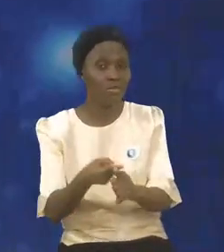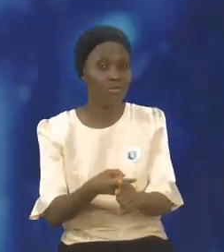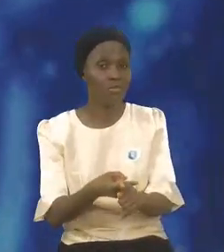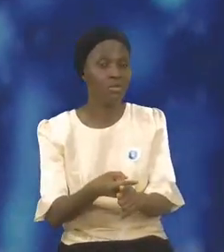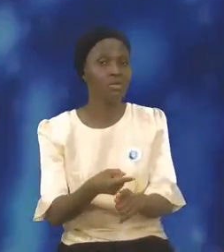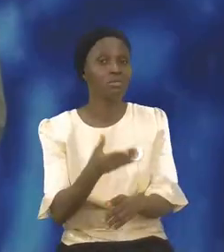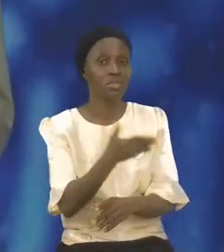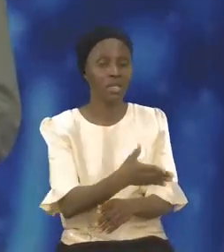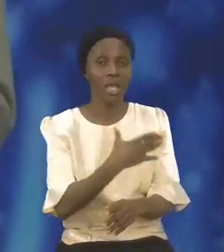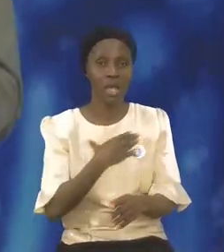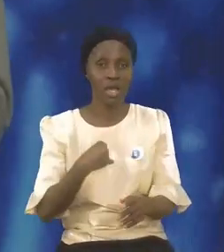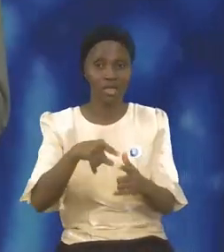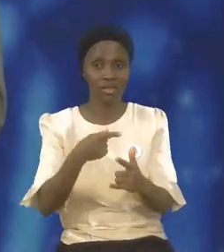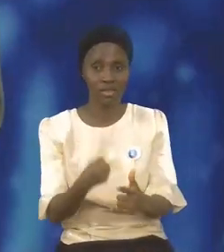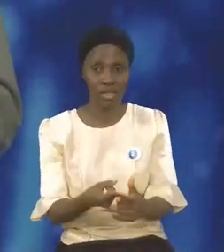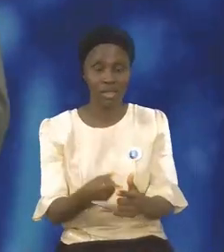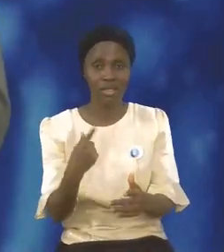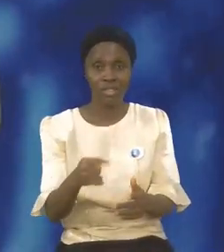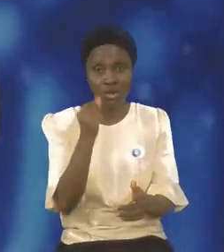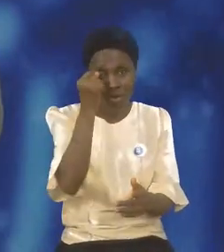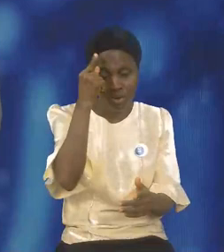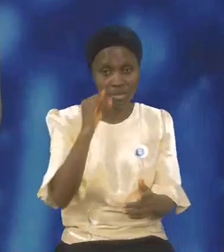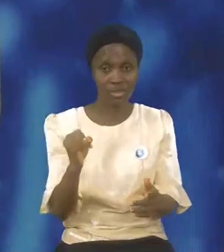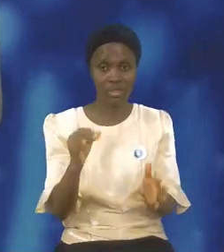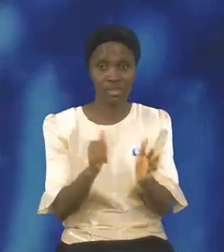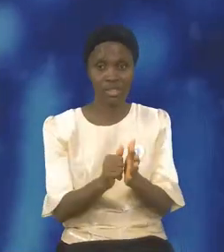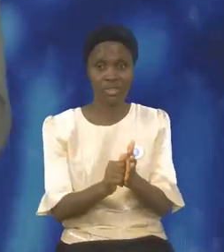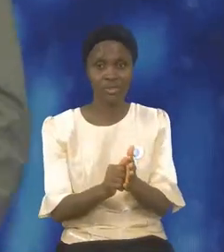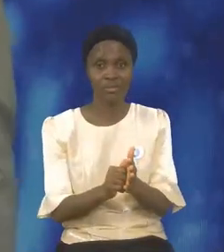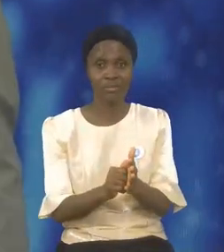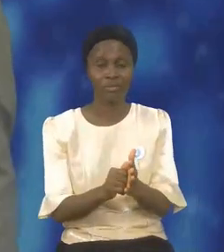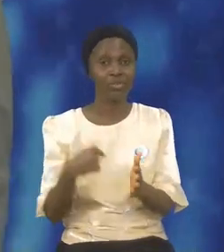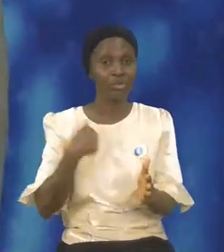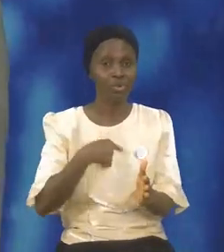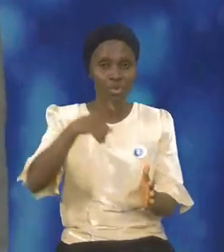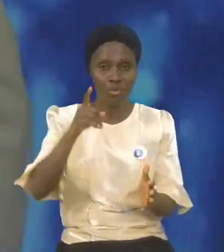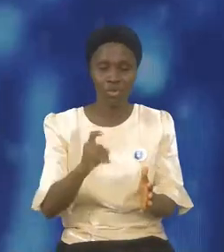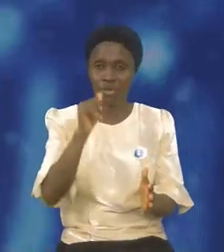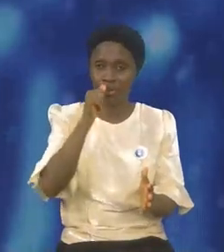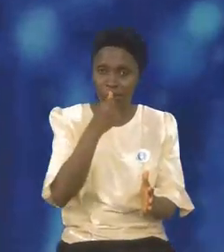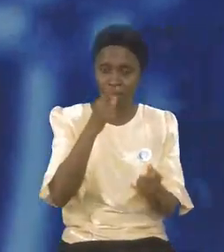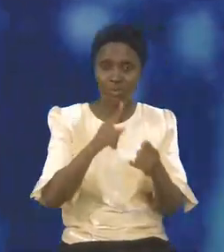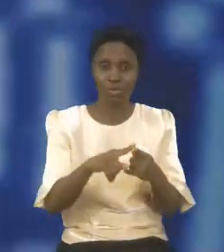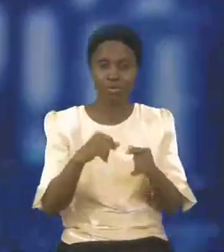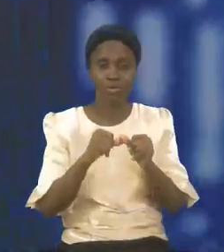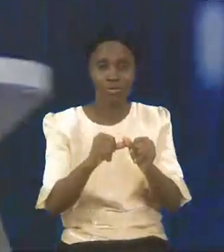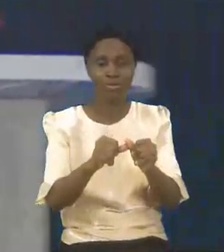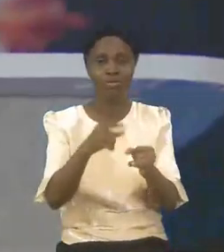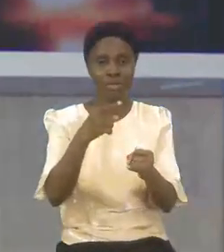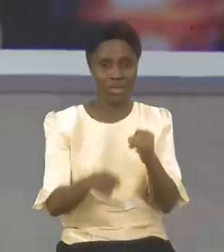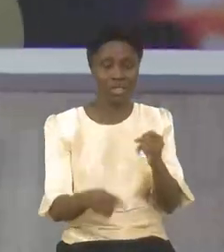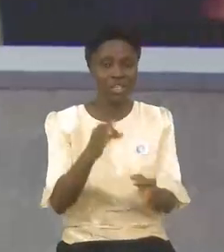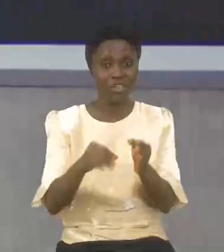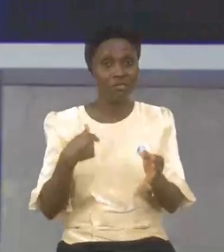le sanctifié. Les églises et les gens vont s'apostasier de tout cela. Et mais la